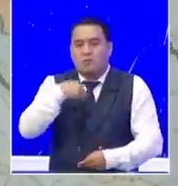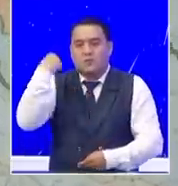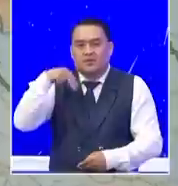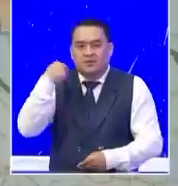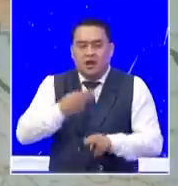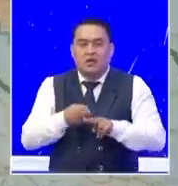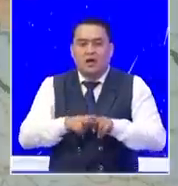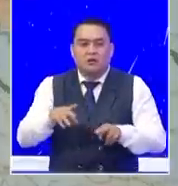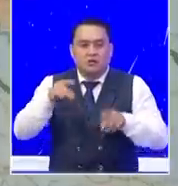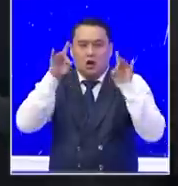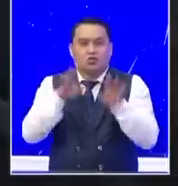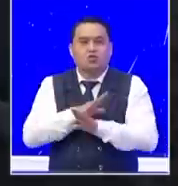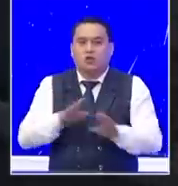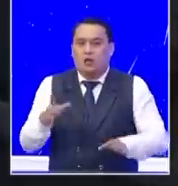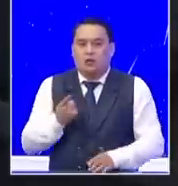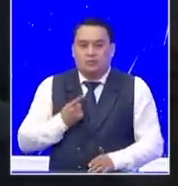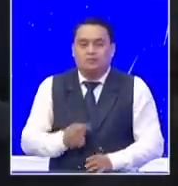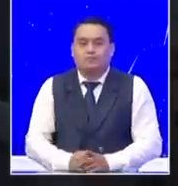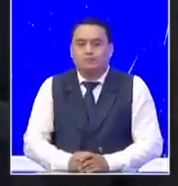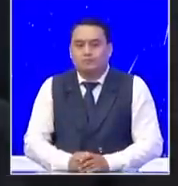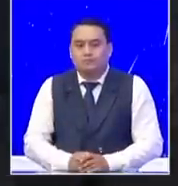Леонид Сидоренко не ожидал. Я хочу